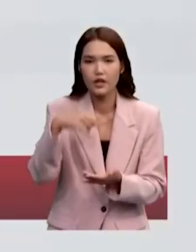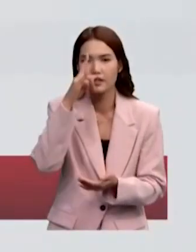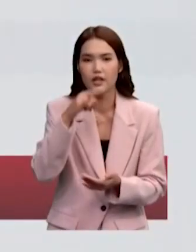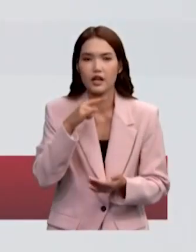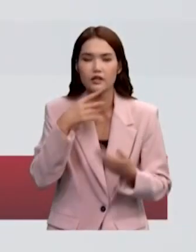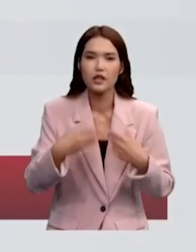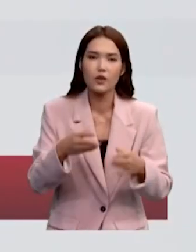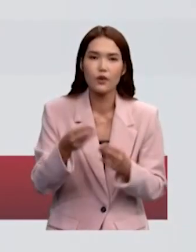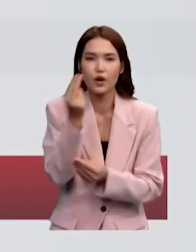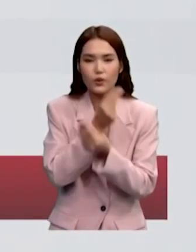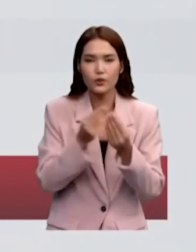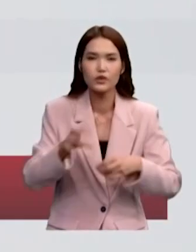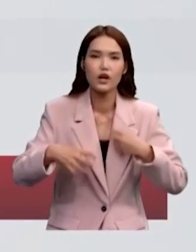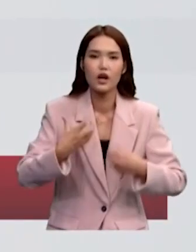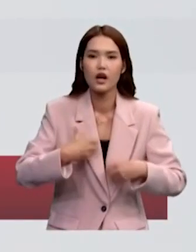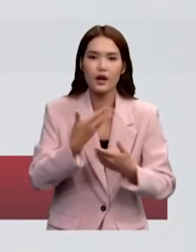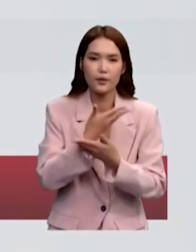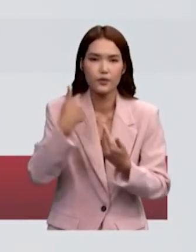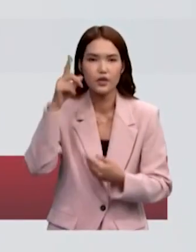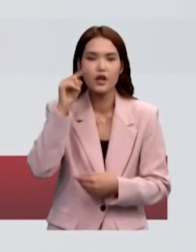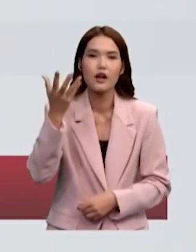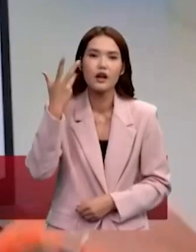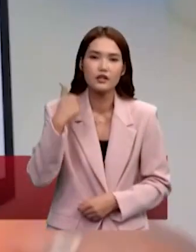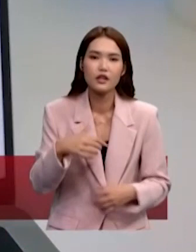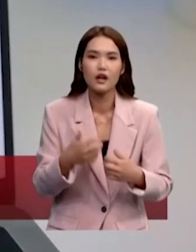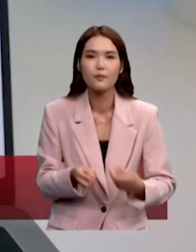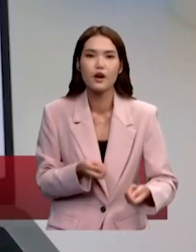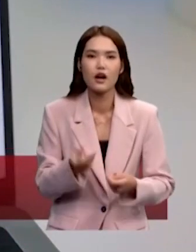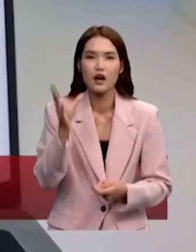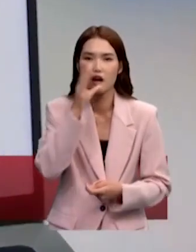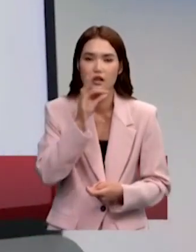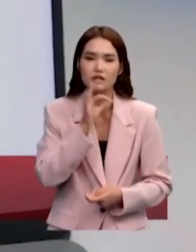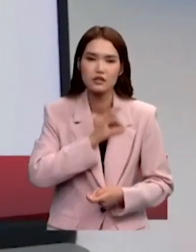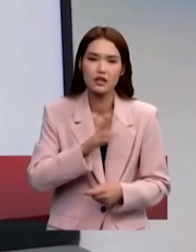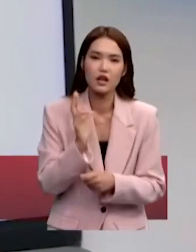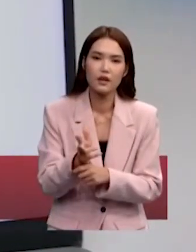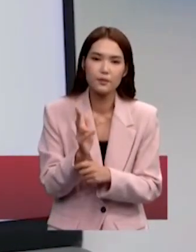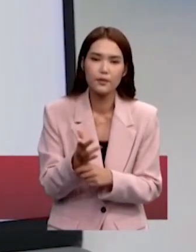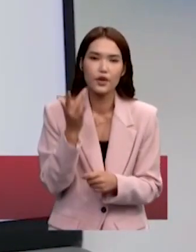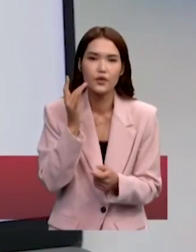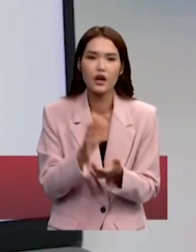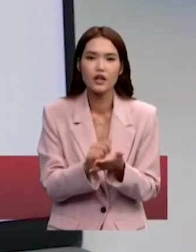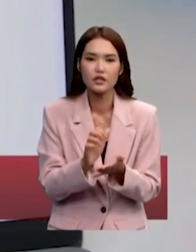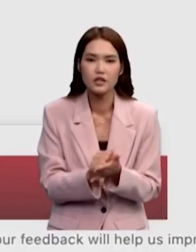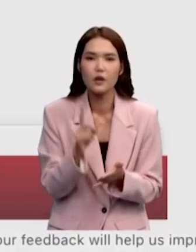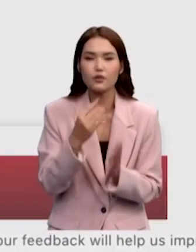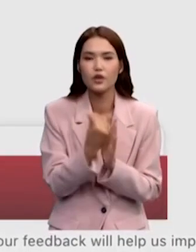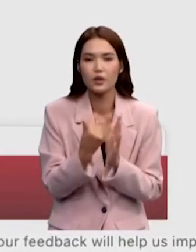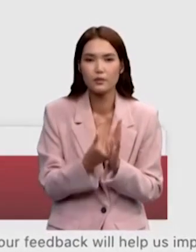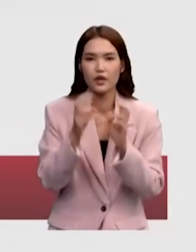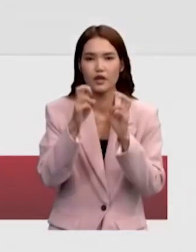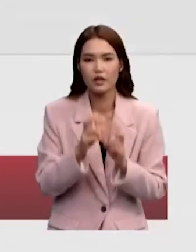искусственного интеллекта не опасаются и принимают как данность современного мира. В глазах преподавателей чат GPT занимает то же место, что и программа